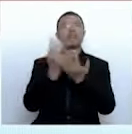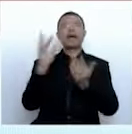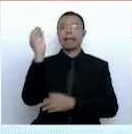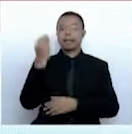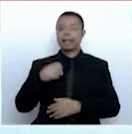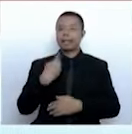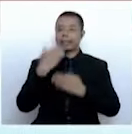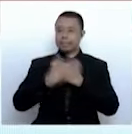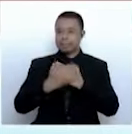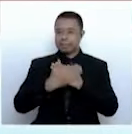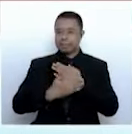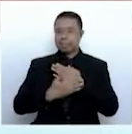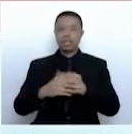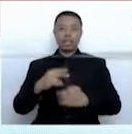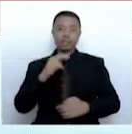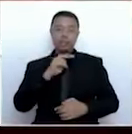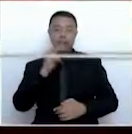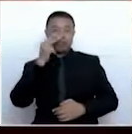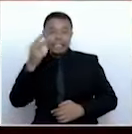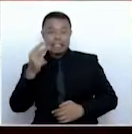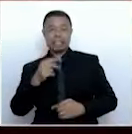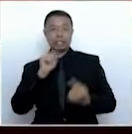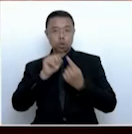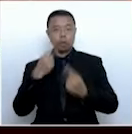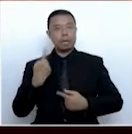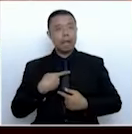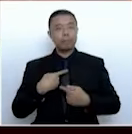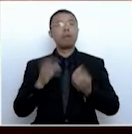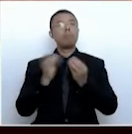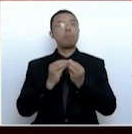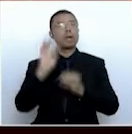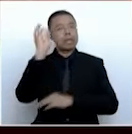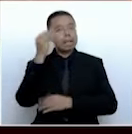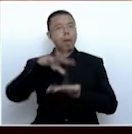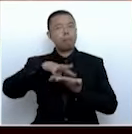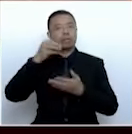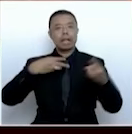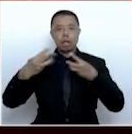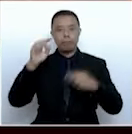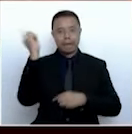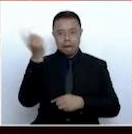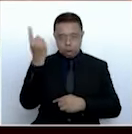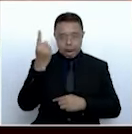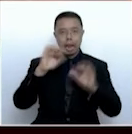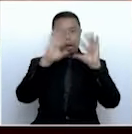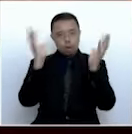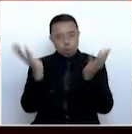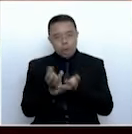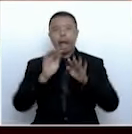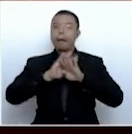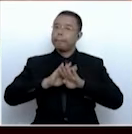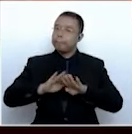yang saya cintai. Visi kami adalah menjadikan Jakarta pusat perekonomian nasional dan global yang